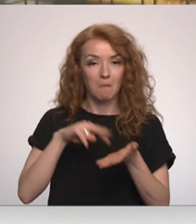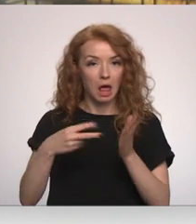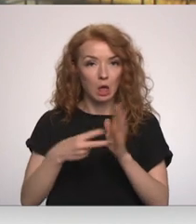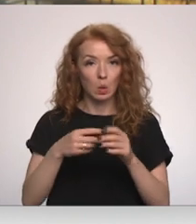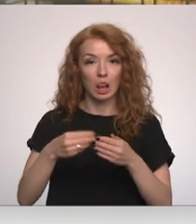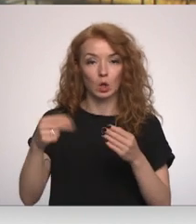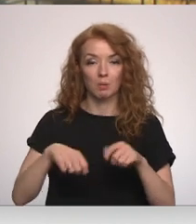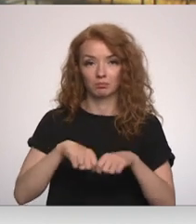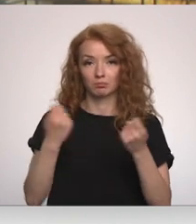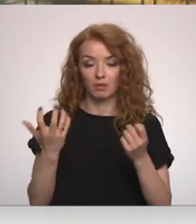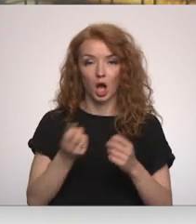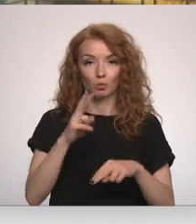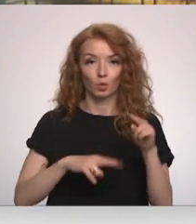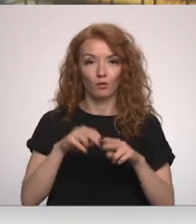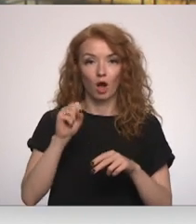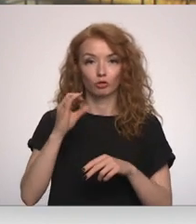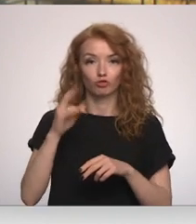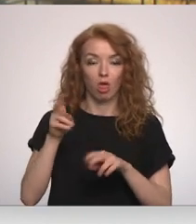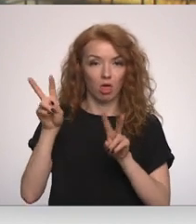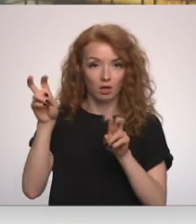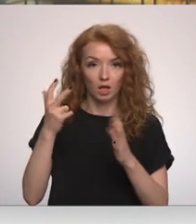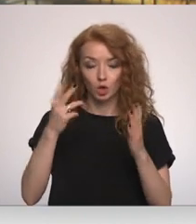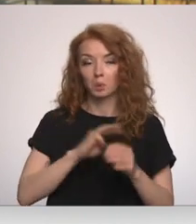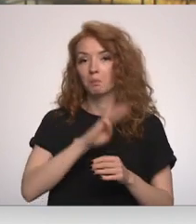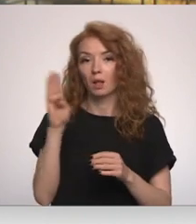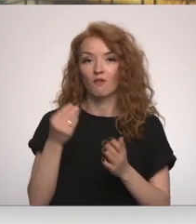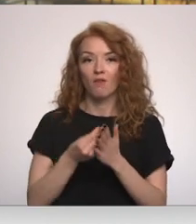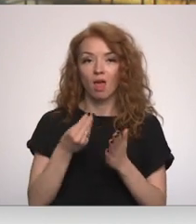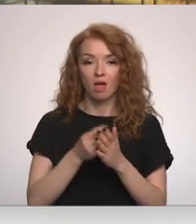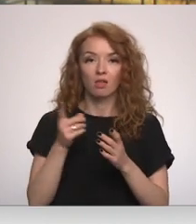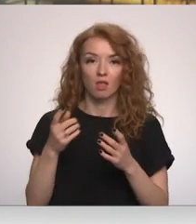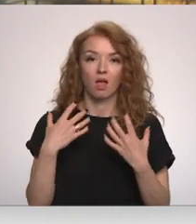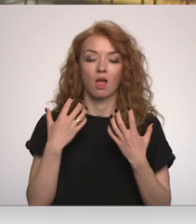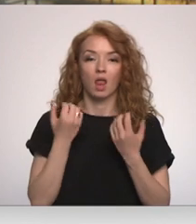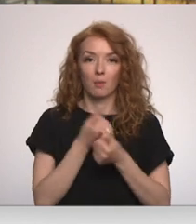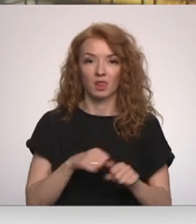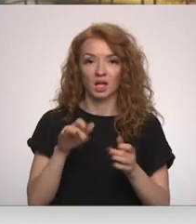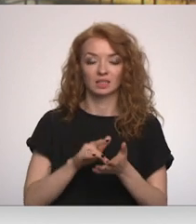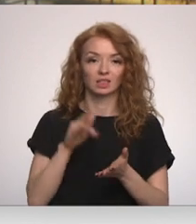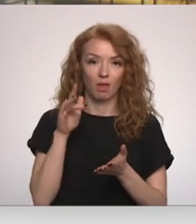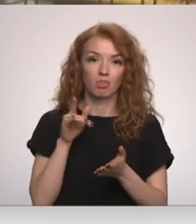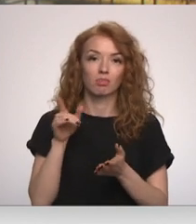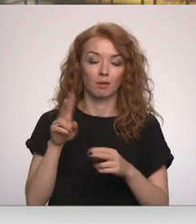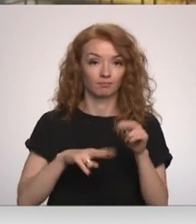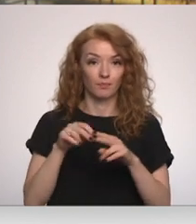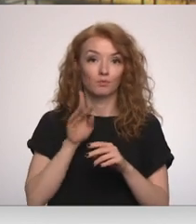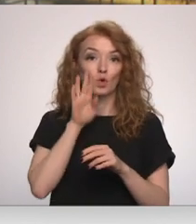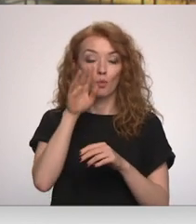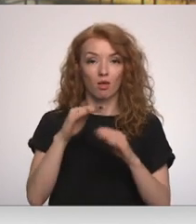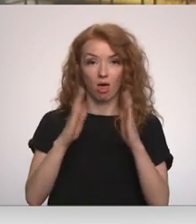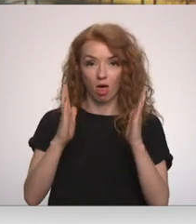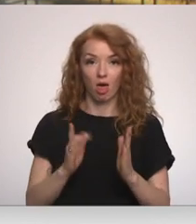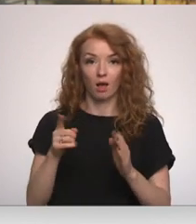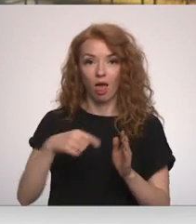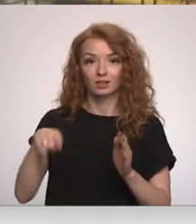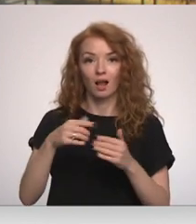laušanu ar būvfirmu Archers 8 miljonu eiro vērtajā rekreācijas centra projektā. Topošajai ēkai Kovšu ezera